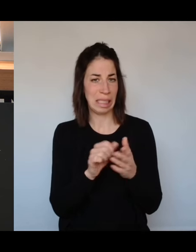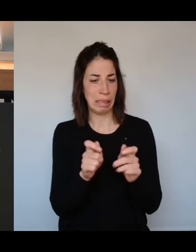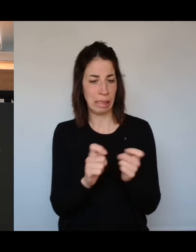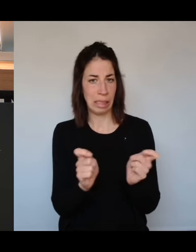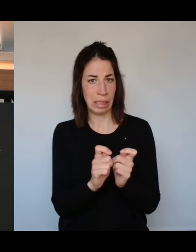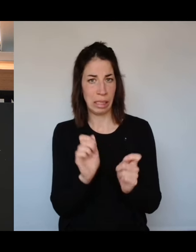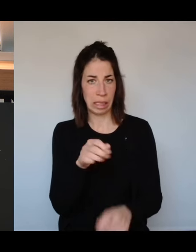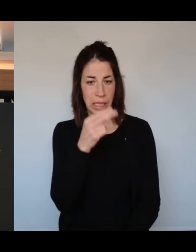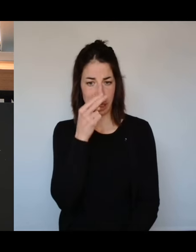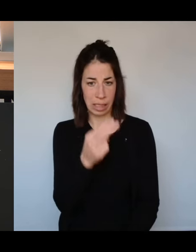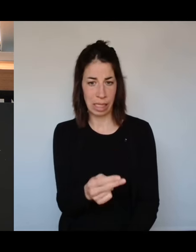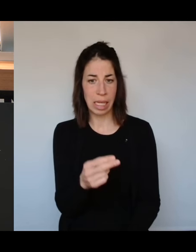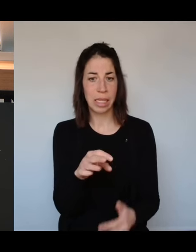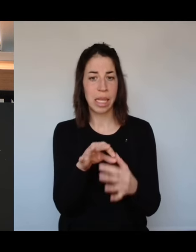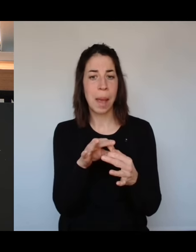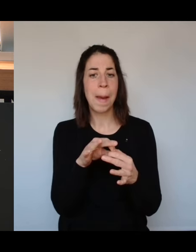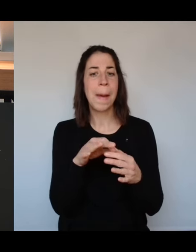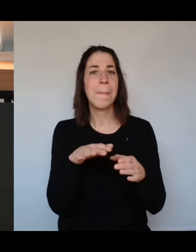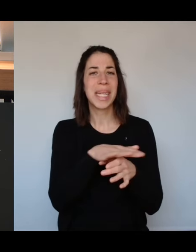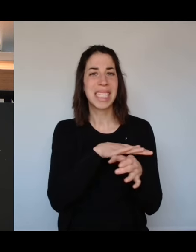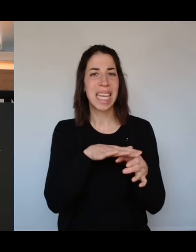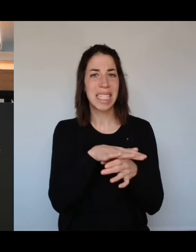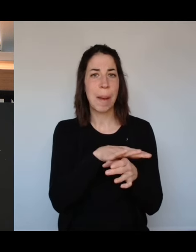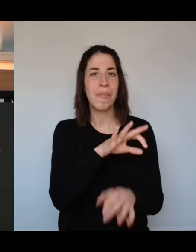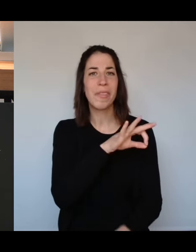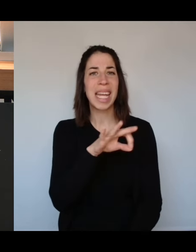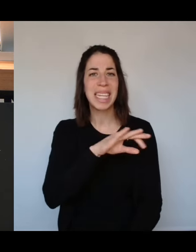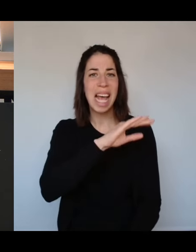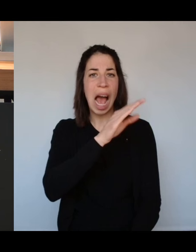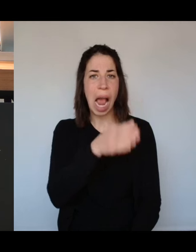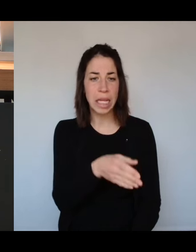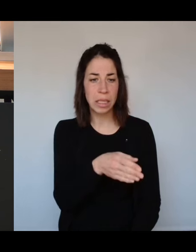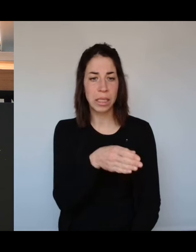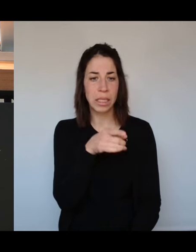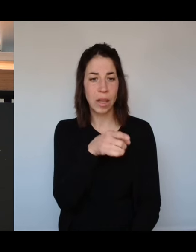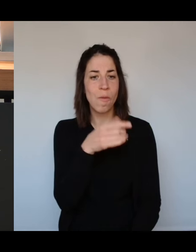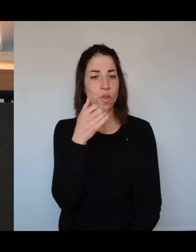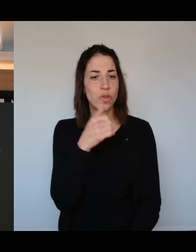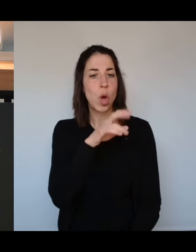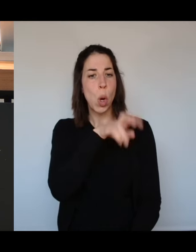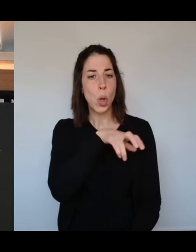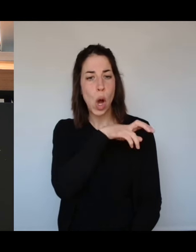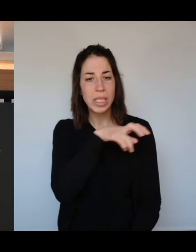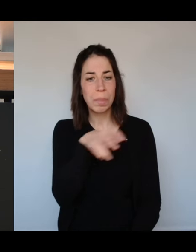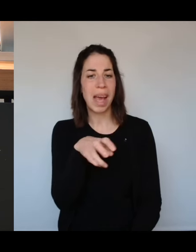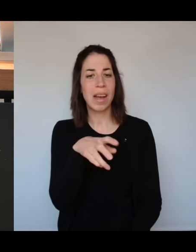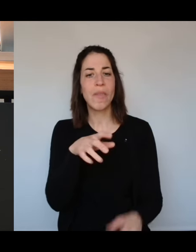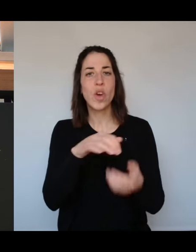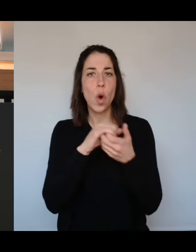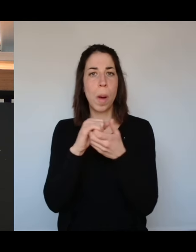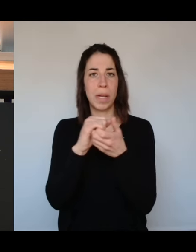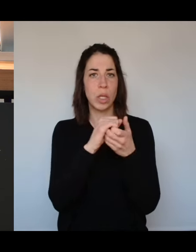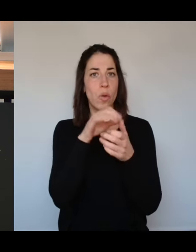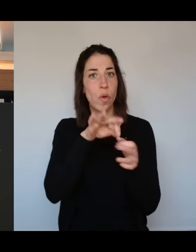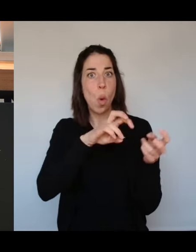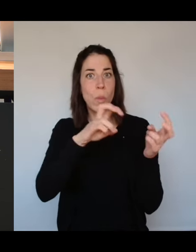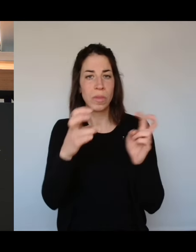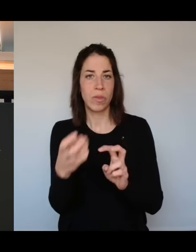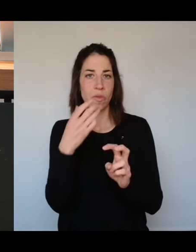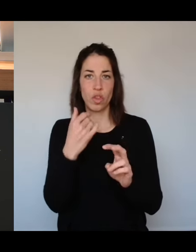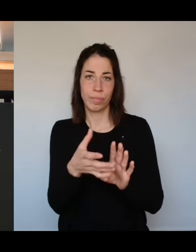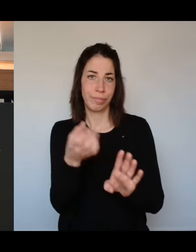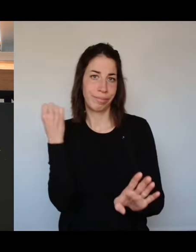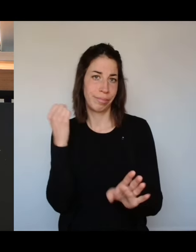entziehen möchte. Herr Kollege, Sie müssen bitte zum Schluss kommen. Frau Präsidentin, sofort. Ein letzter Satz. Es geht also offenbar nicht mehr